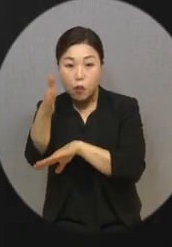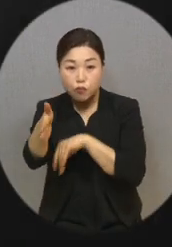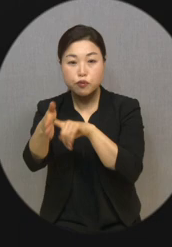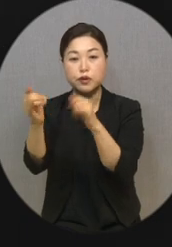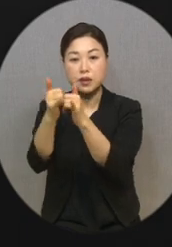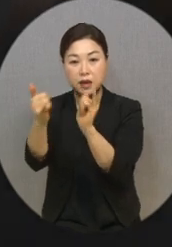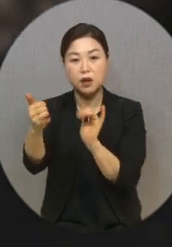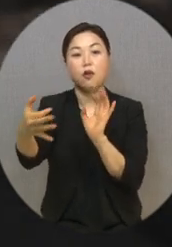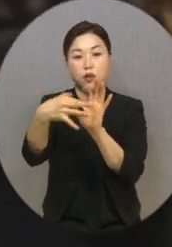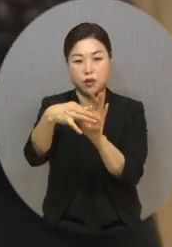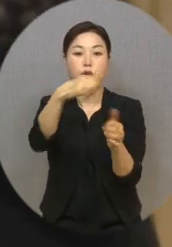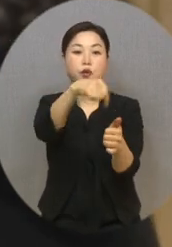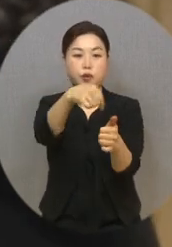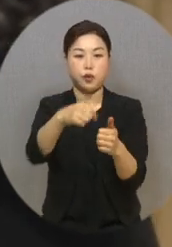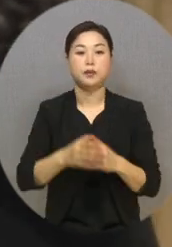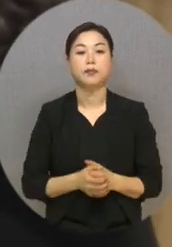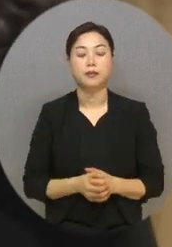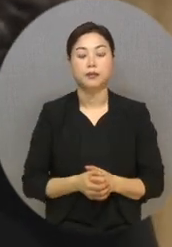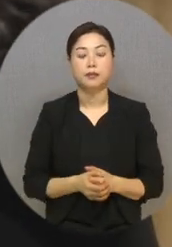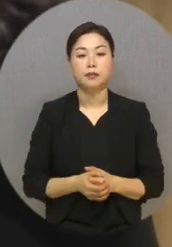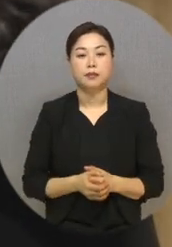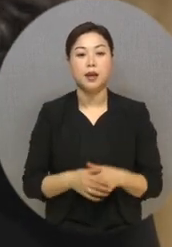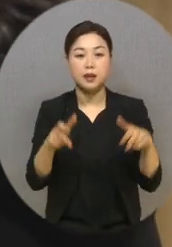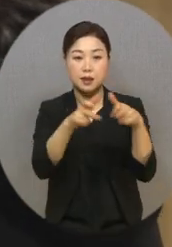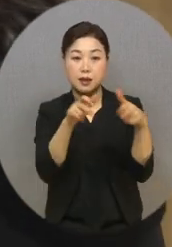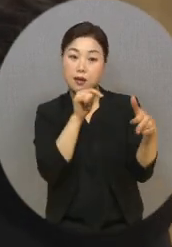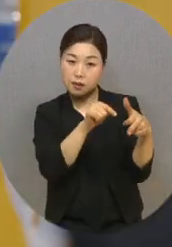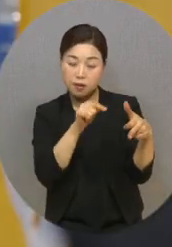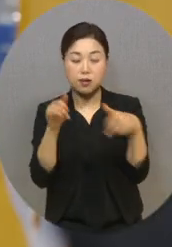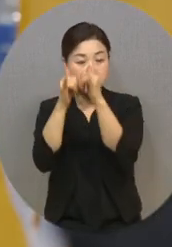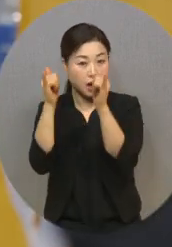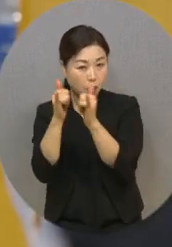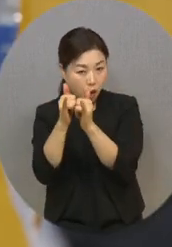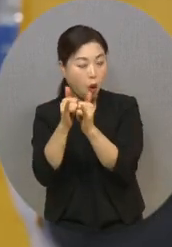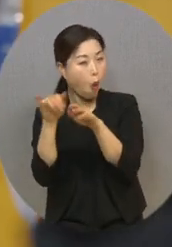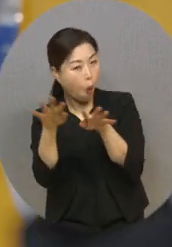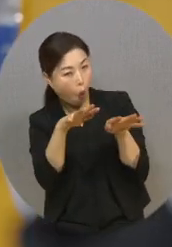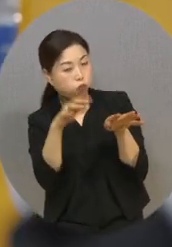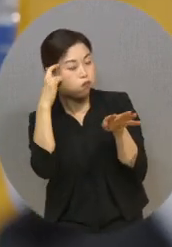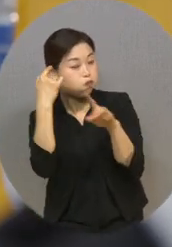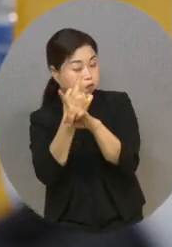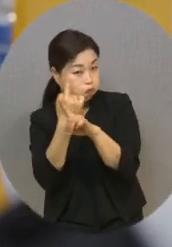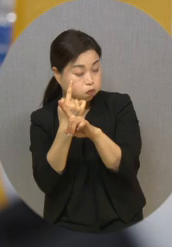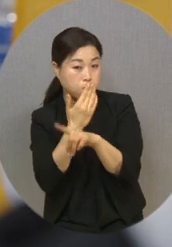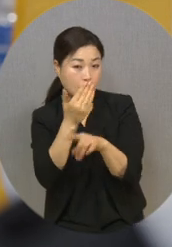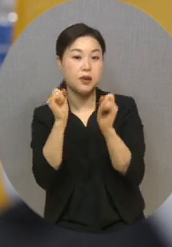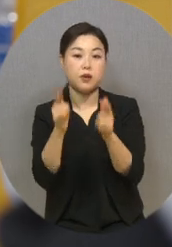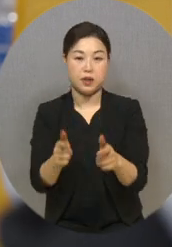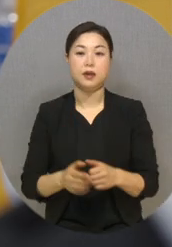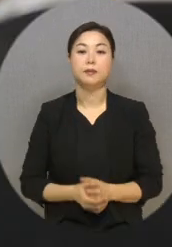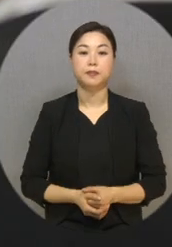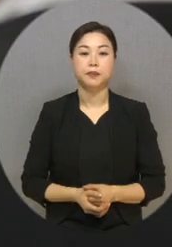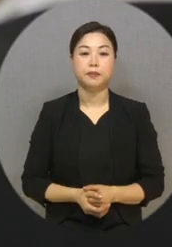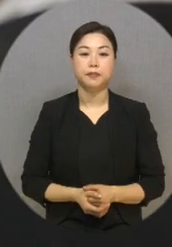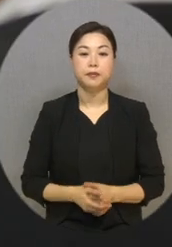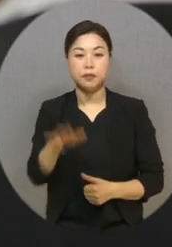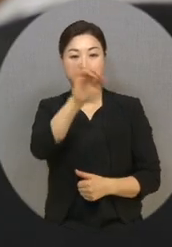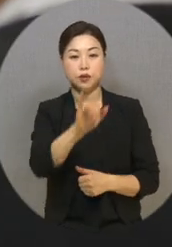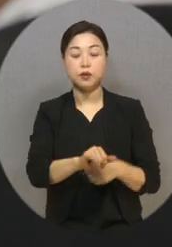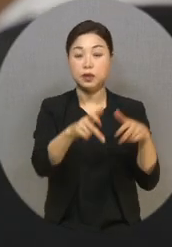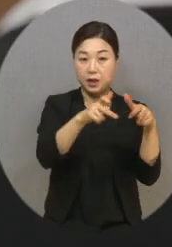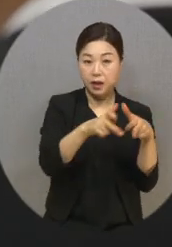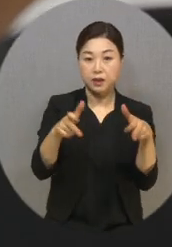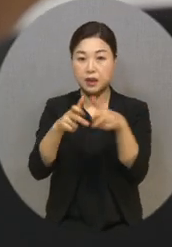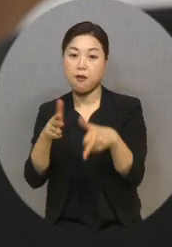연계로 이어집니다. 아울러 장애에 대한 사회인식을 전환시키는 계기를 마련했습니다. 전국 장애,